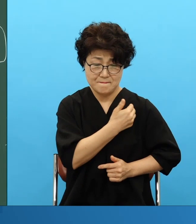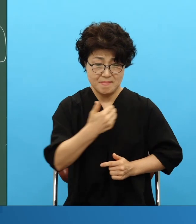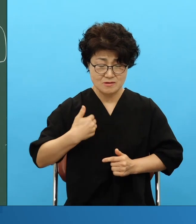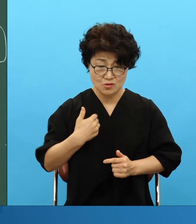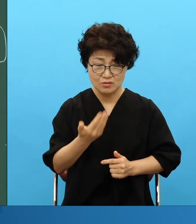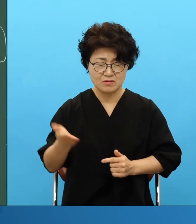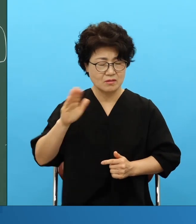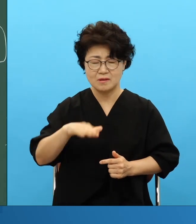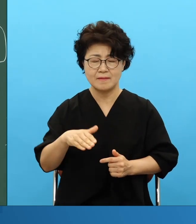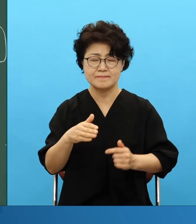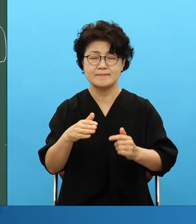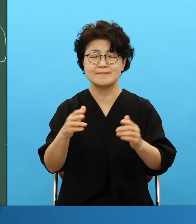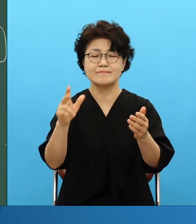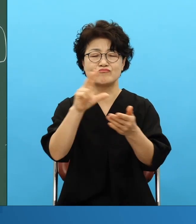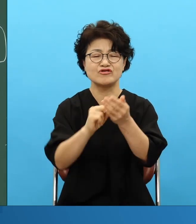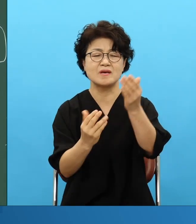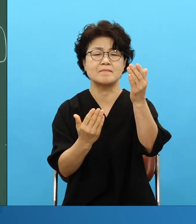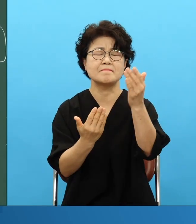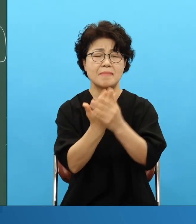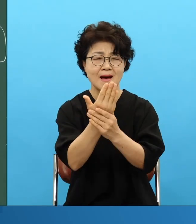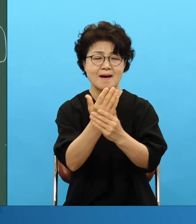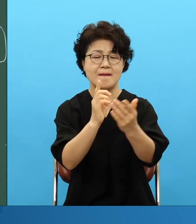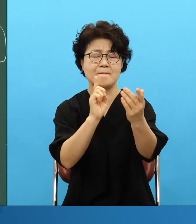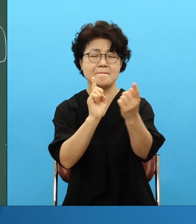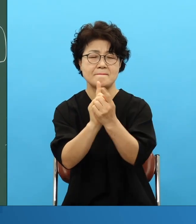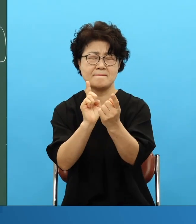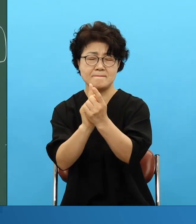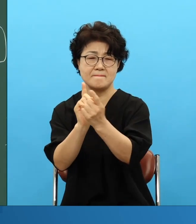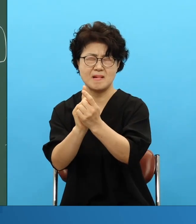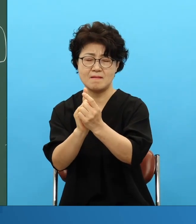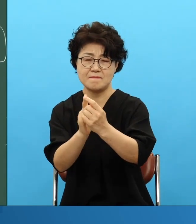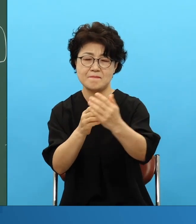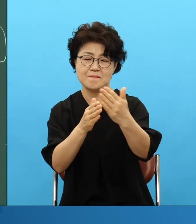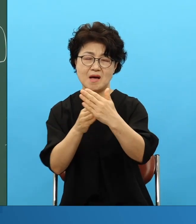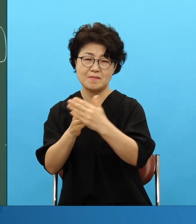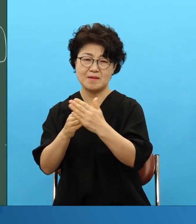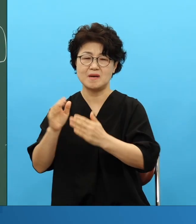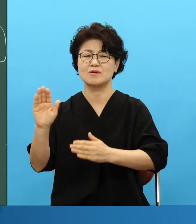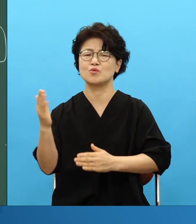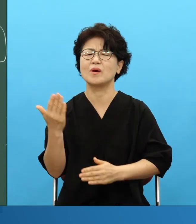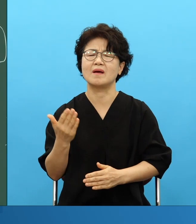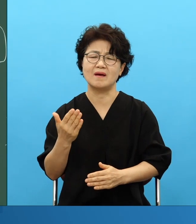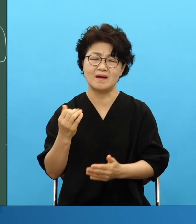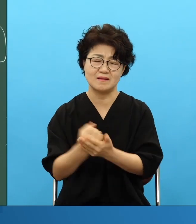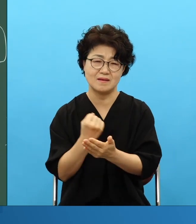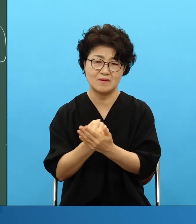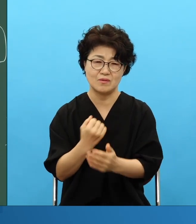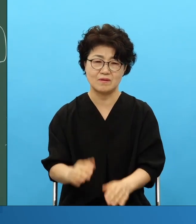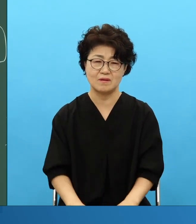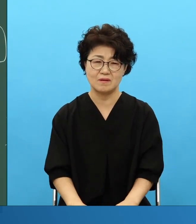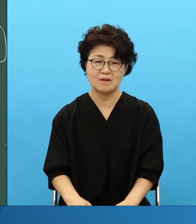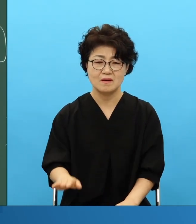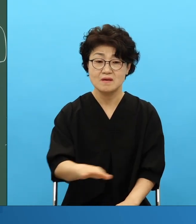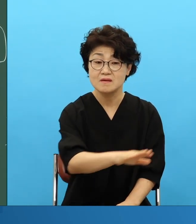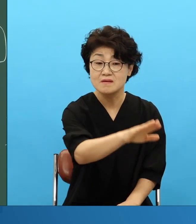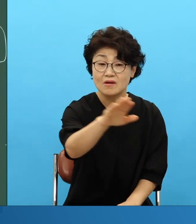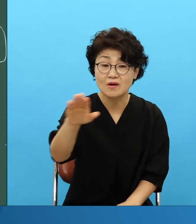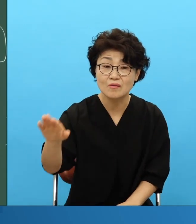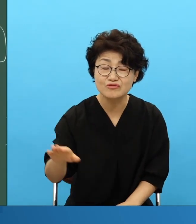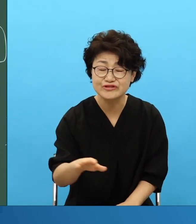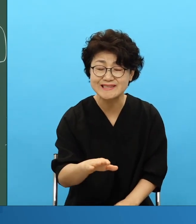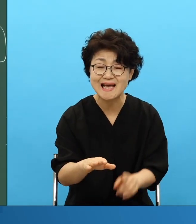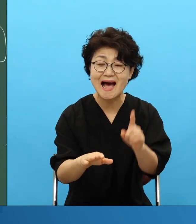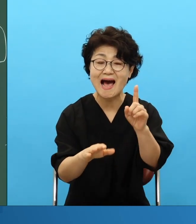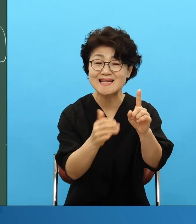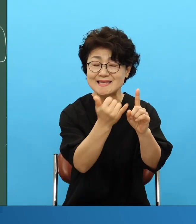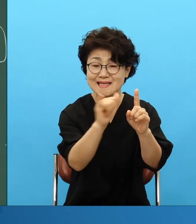지금 메시지 듣는 산업인 여러분들은 여러분 한 명 때문에 교회의 모든 시험 문제 다 없어져야 돼요.